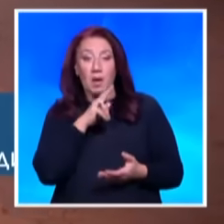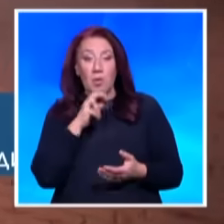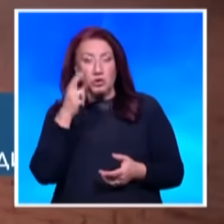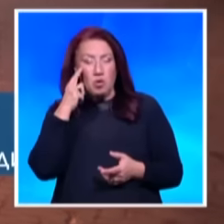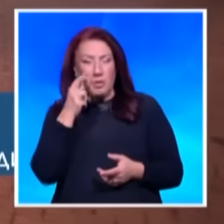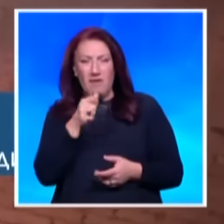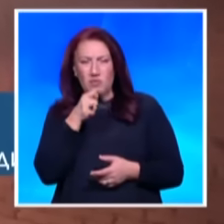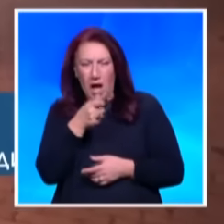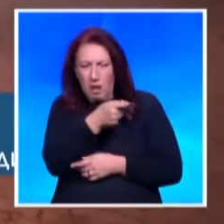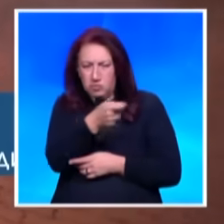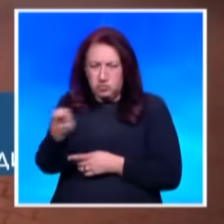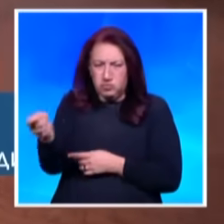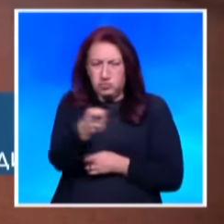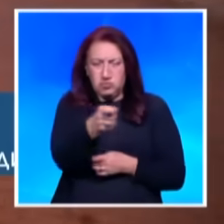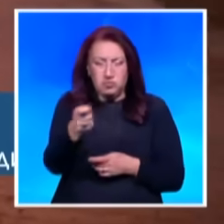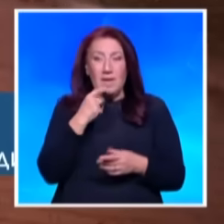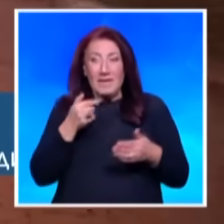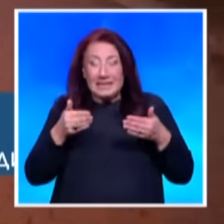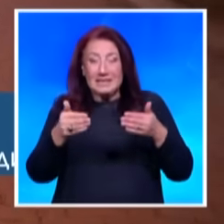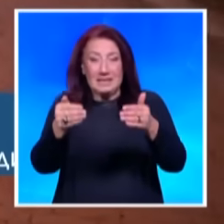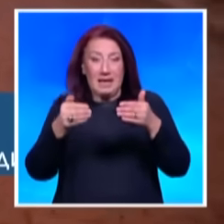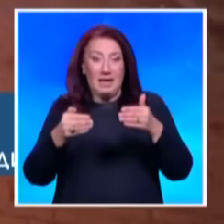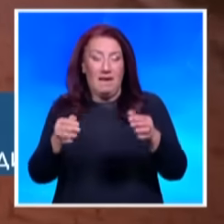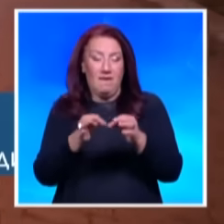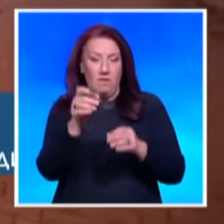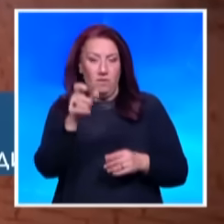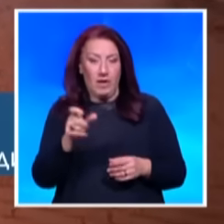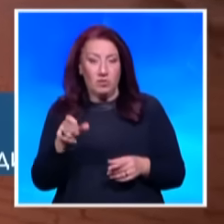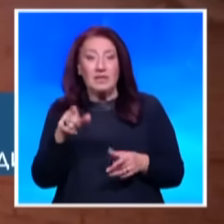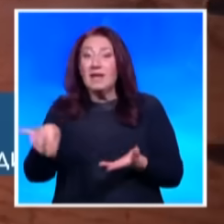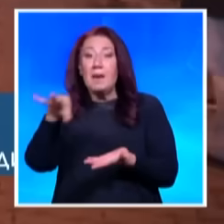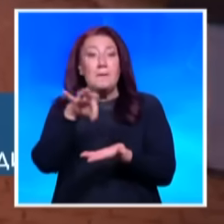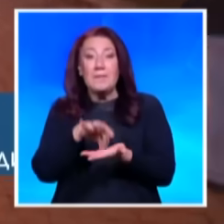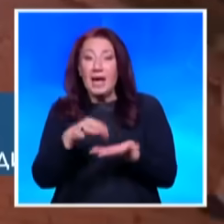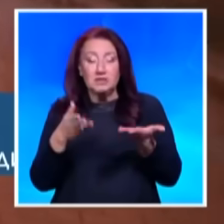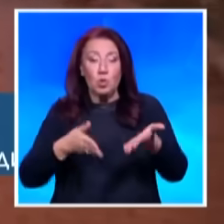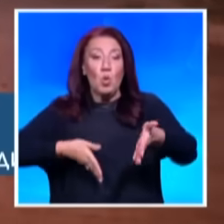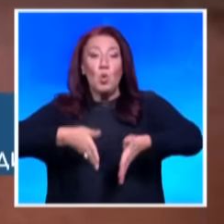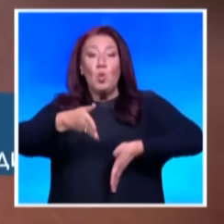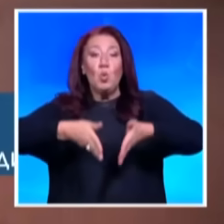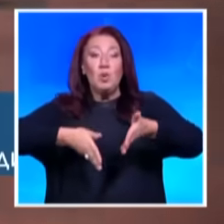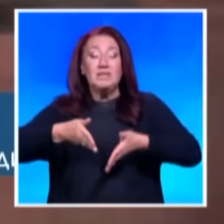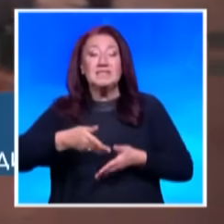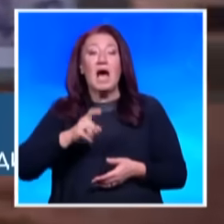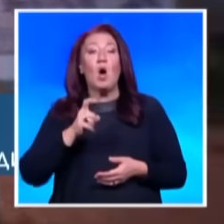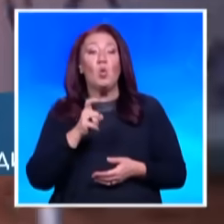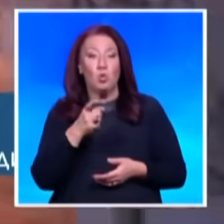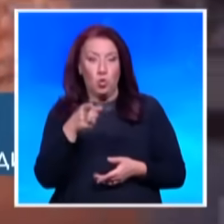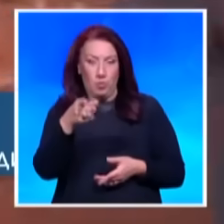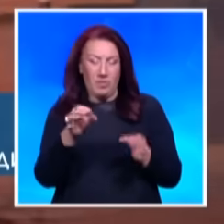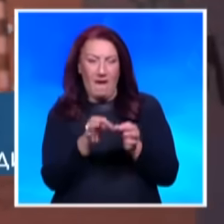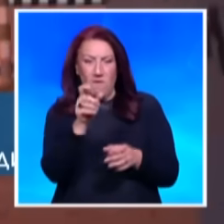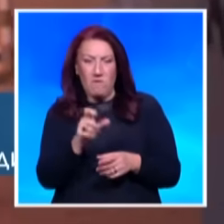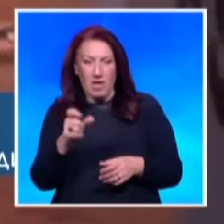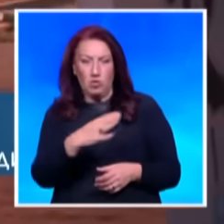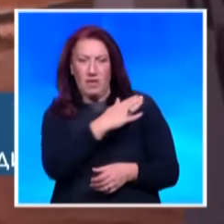изблъскат по някакъв начин част от феновете. А тук сме ние на улица Гурков. Всъщност тук са феновете на ЦСКА. Те тръгнаха